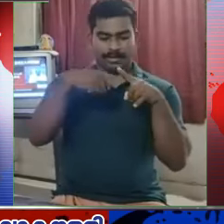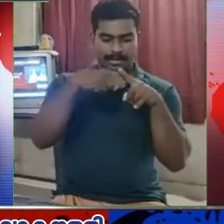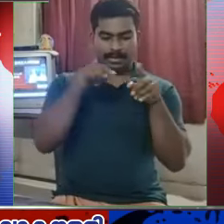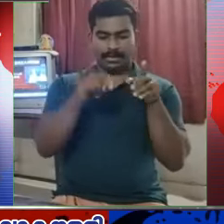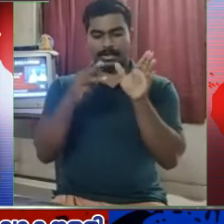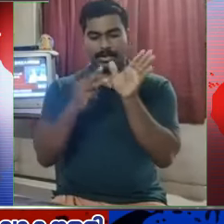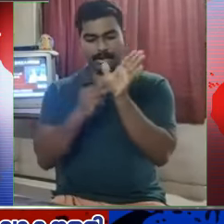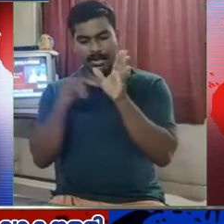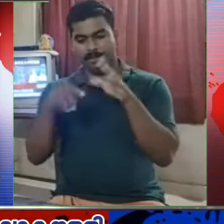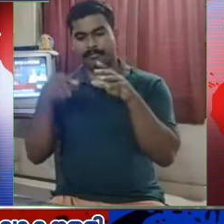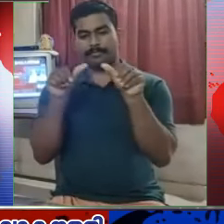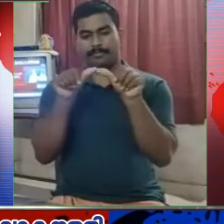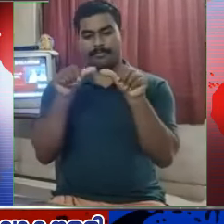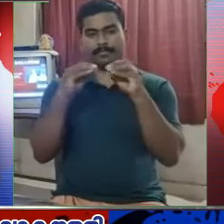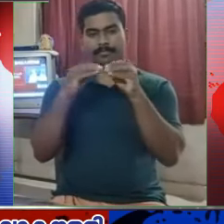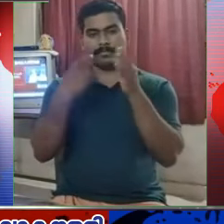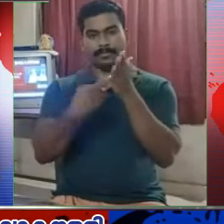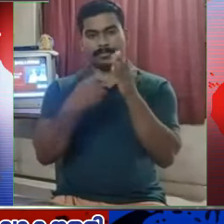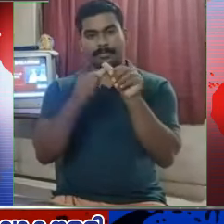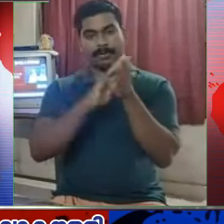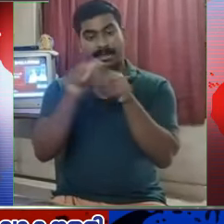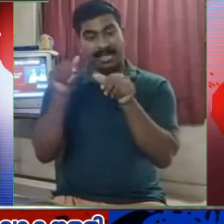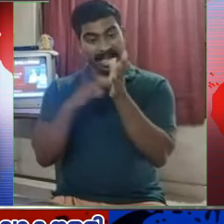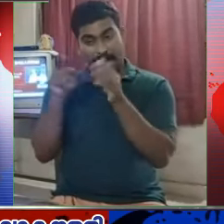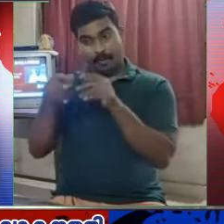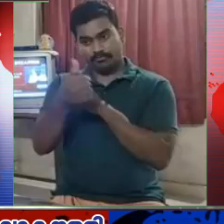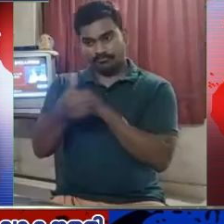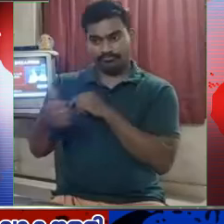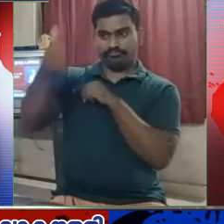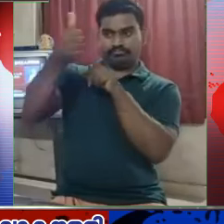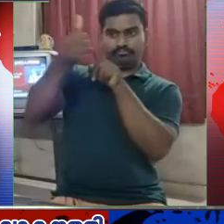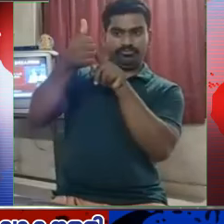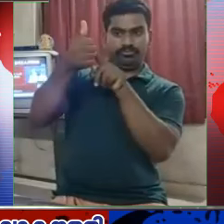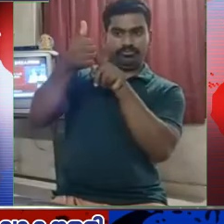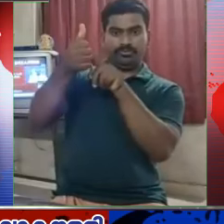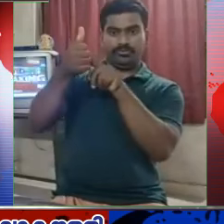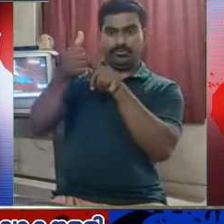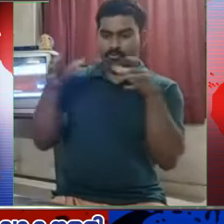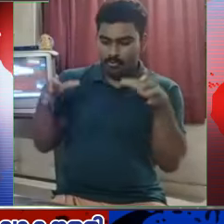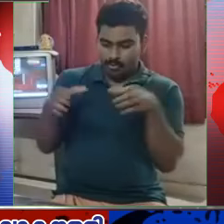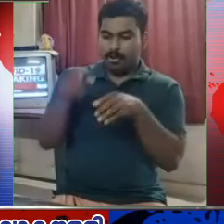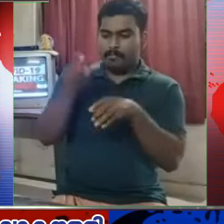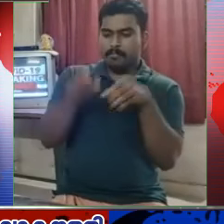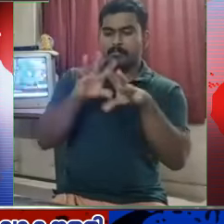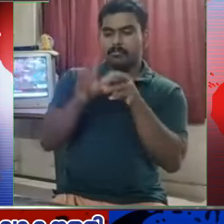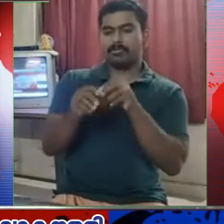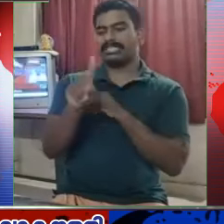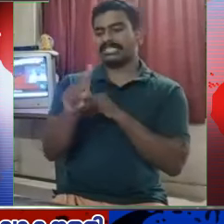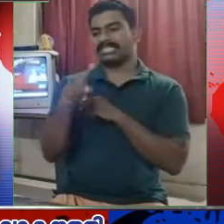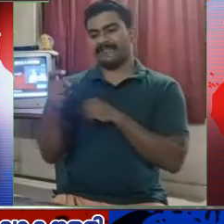സംഭരിക്കാനാവണം, ഇവിടെയുള്ളതും സംഭരിച്ച് മാർക്കറ്റിലേക്ക് എത്തിക്കാനാവണം എന്ന് കണ്ടിട്ടുണ്ട്.